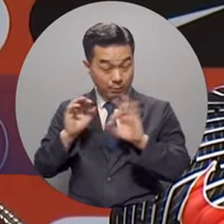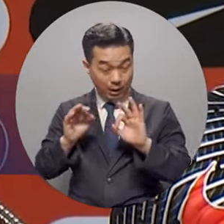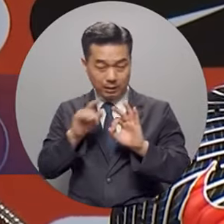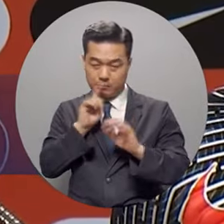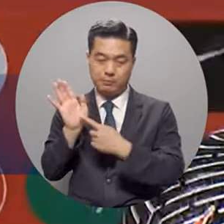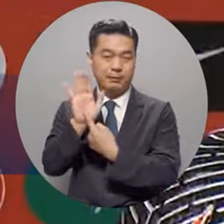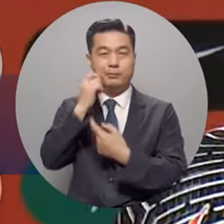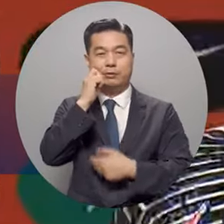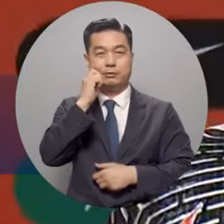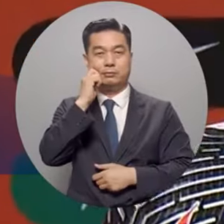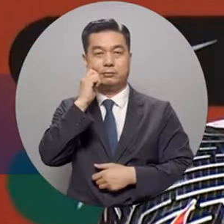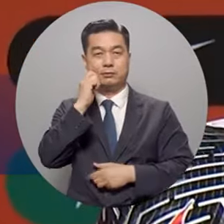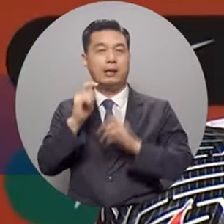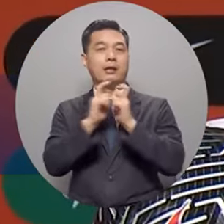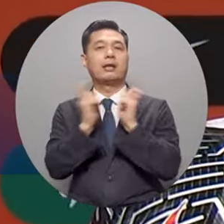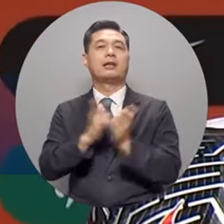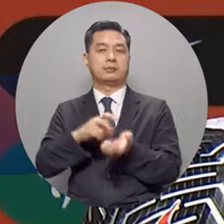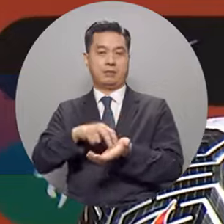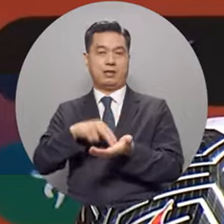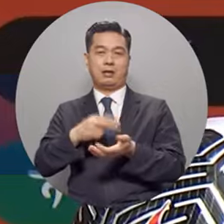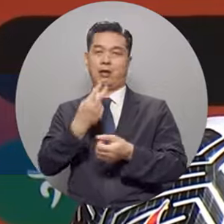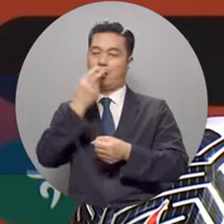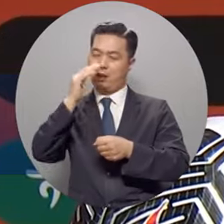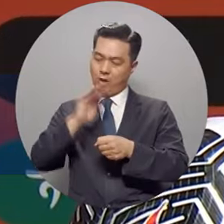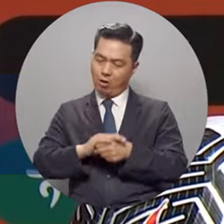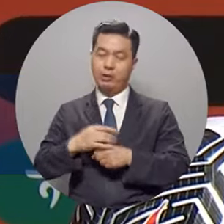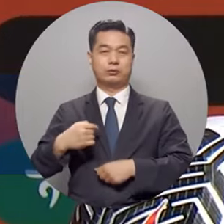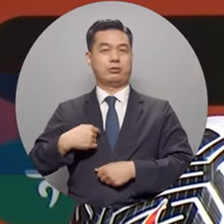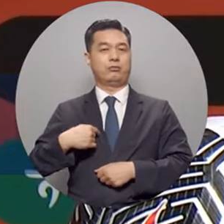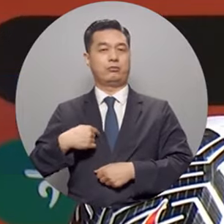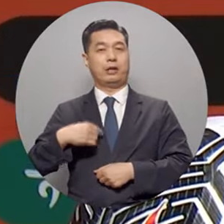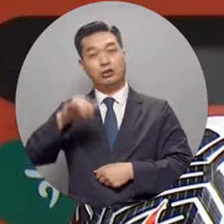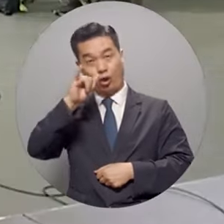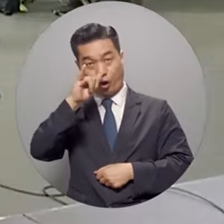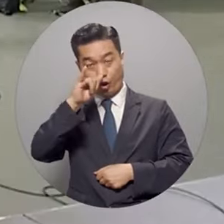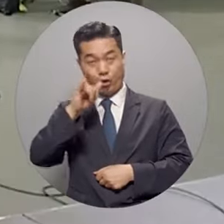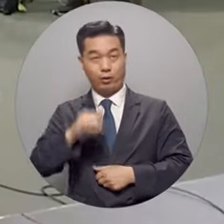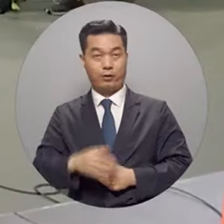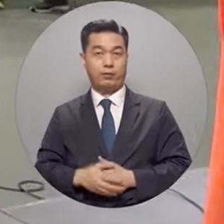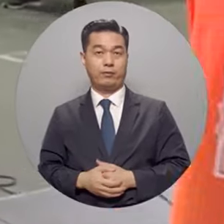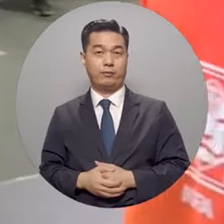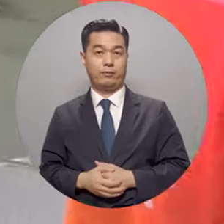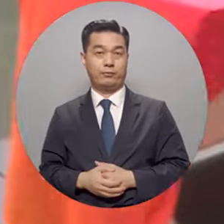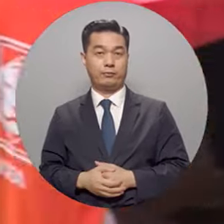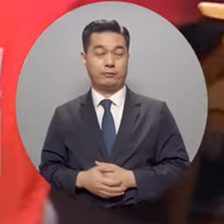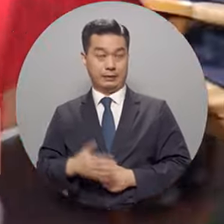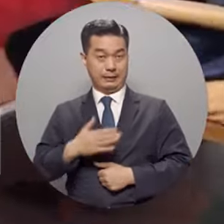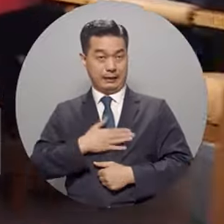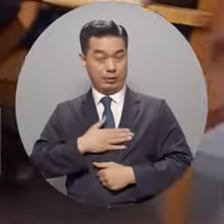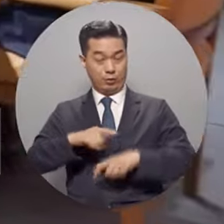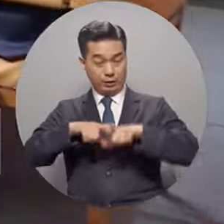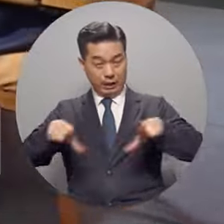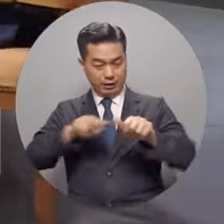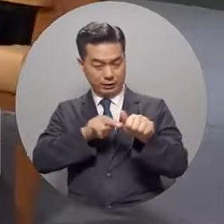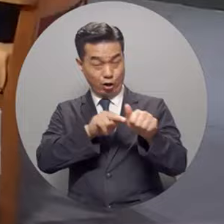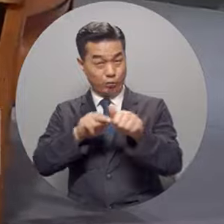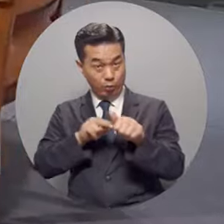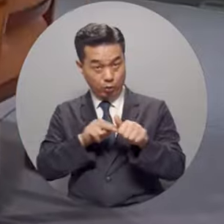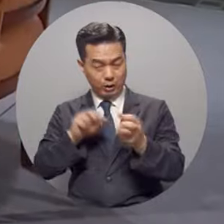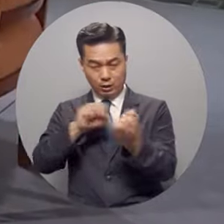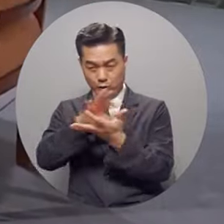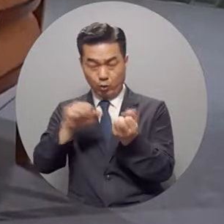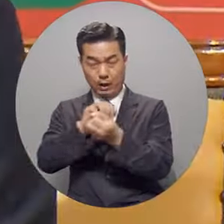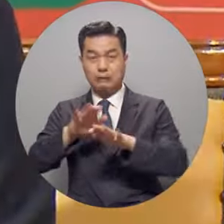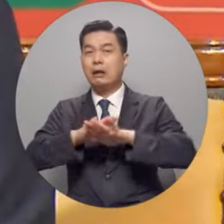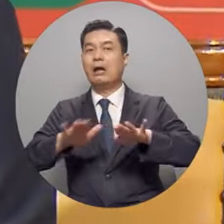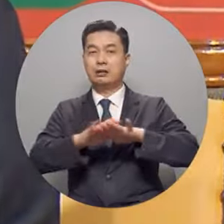하지 못했는데요. 개인적으로는 참 억울한 것도 저는 있어요. 자신도 객관적인 정보를 통해 논란을 불식시키고